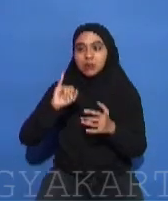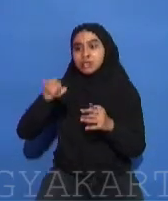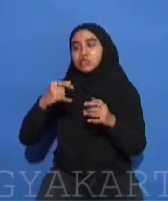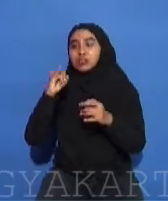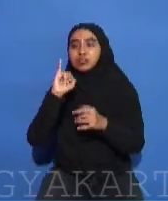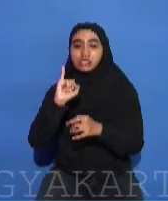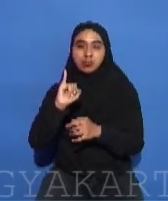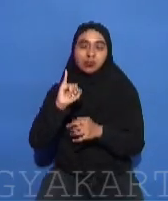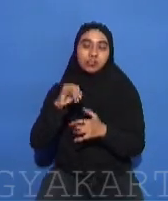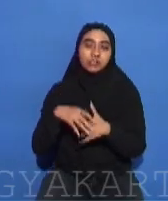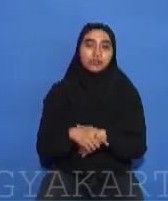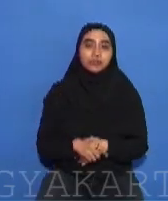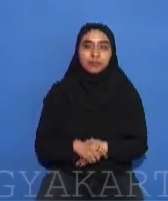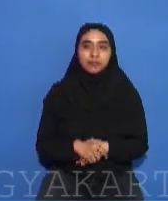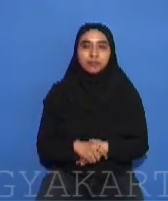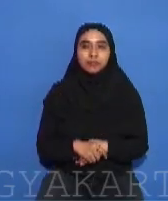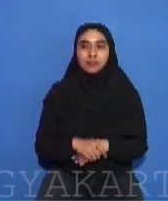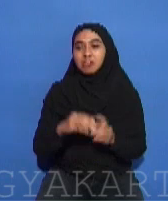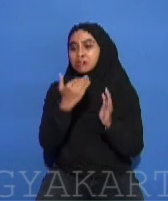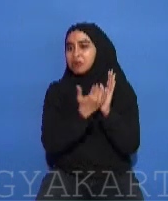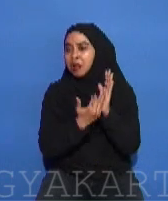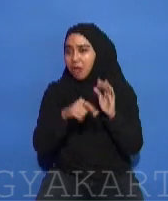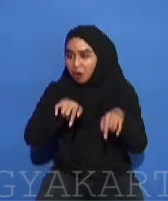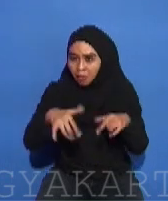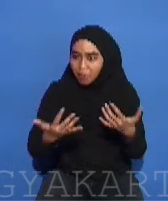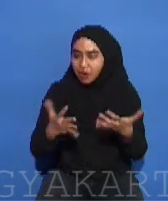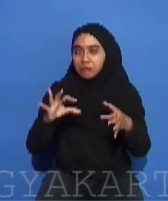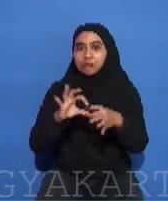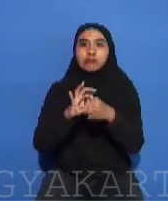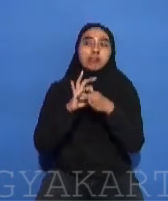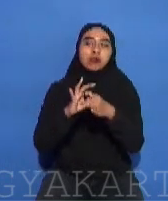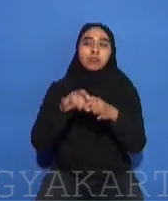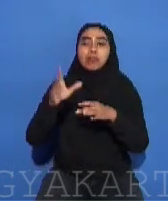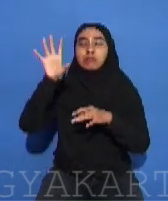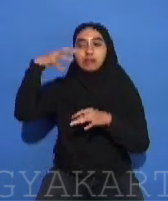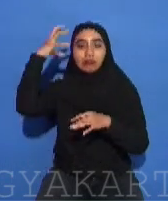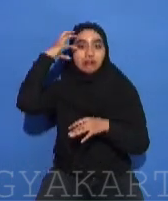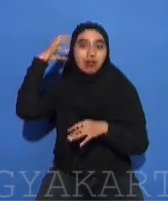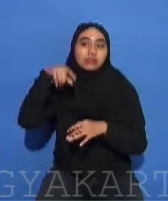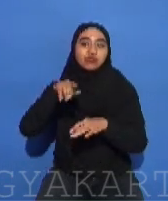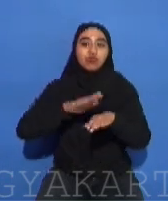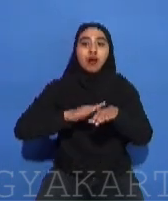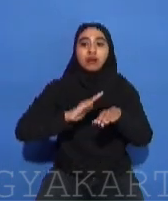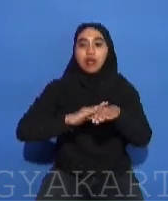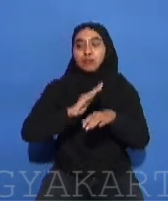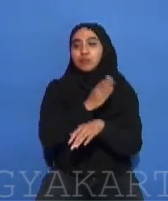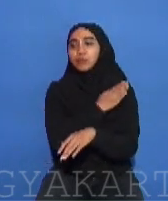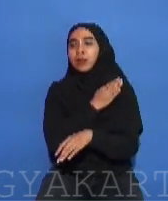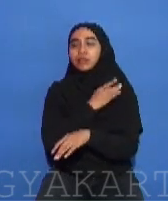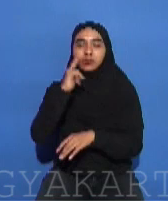menika kalaksanan awit kerjasama kalian Dinas Kebudayaan Kabupaten